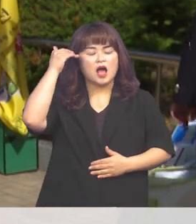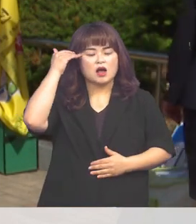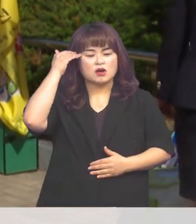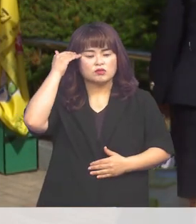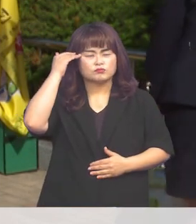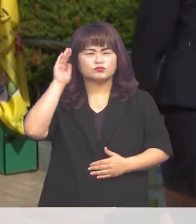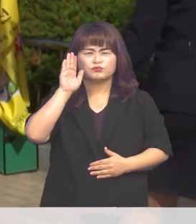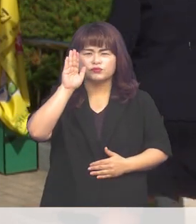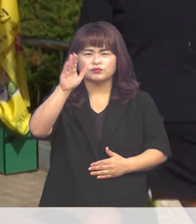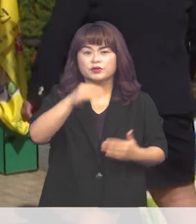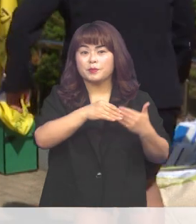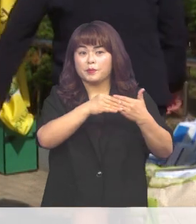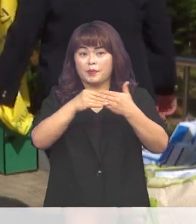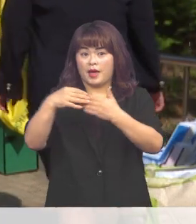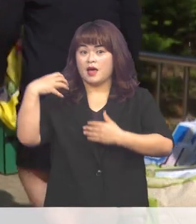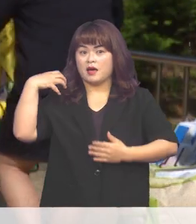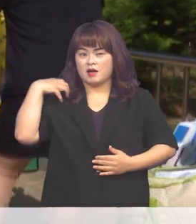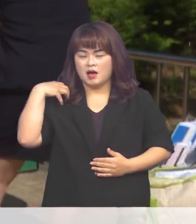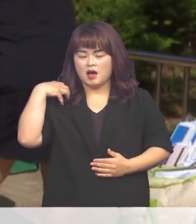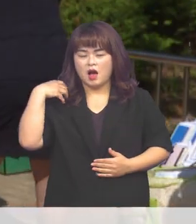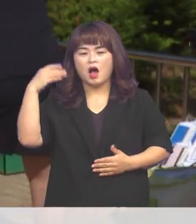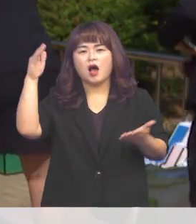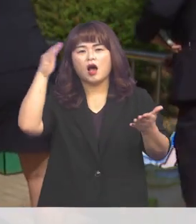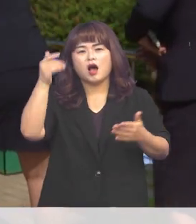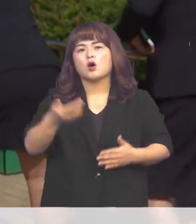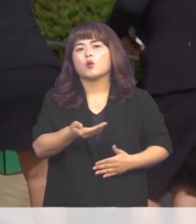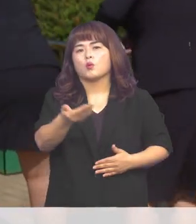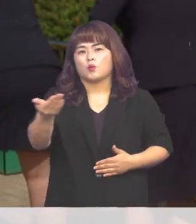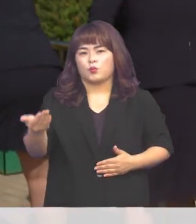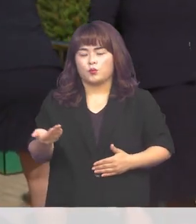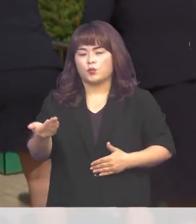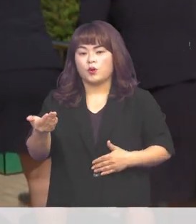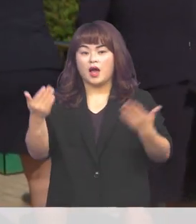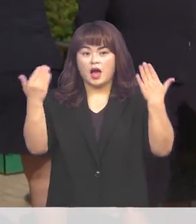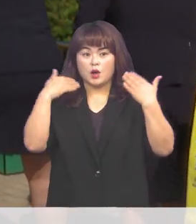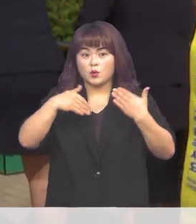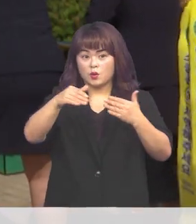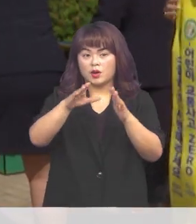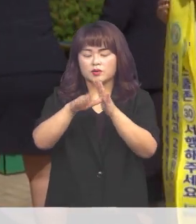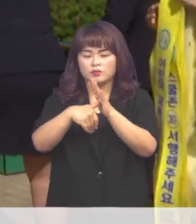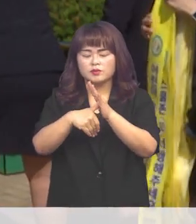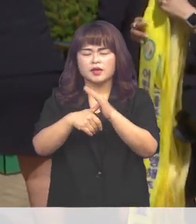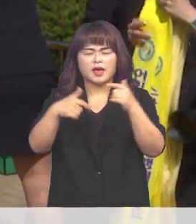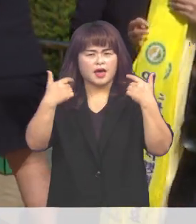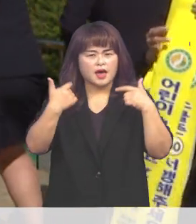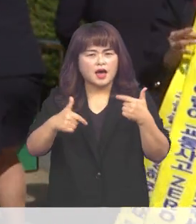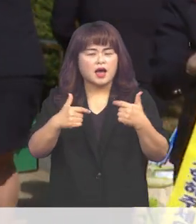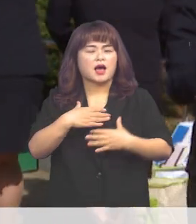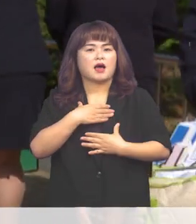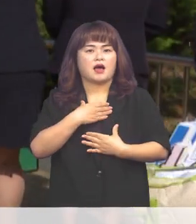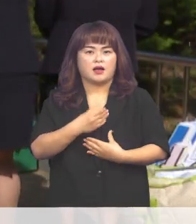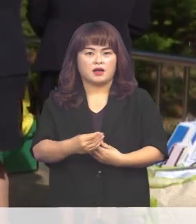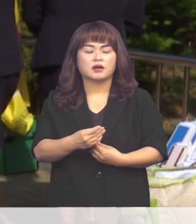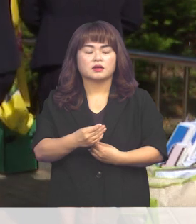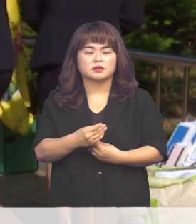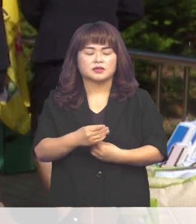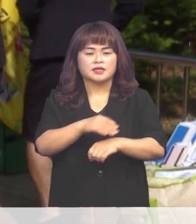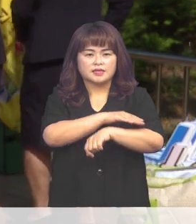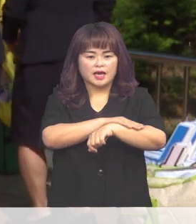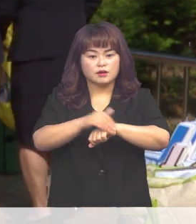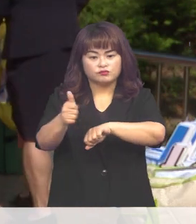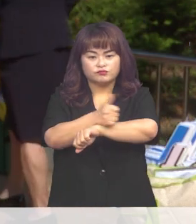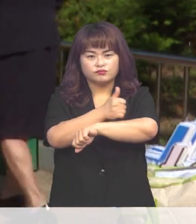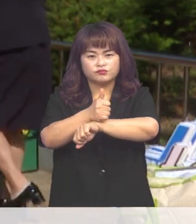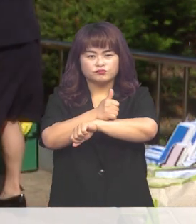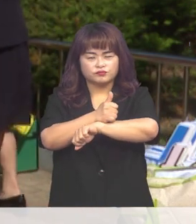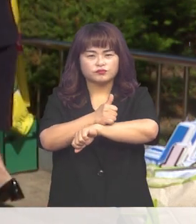나라의 미래를 책임질 우리 어린 학생들이 등하교 할 때 늘 안전하게